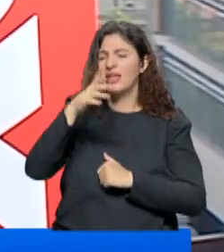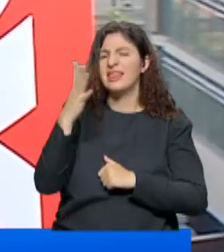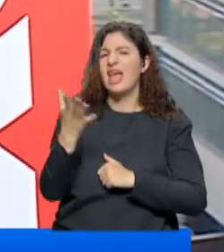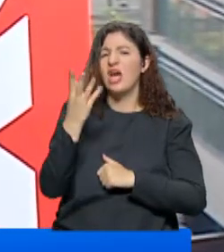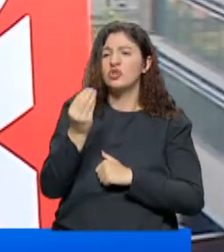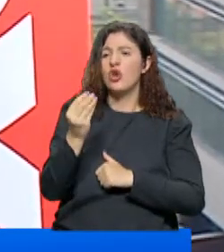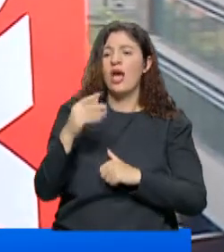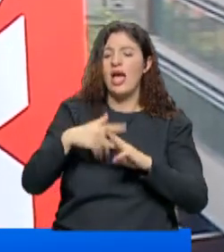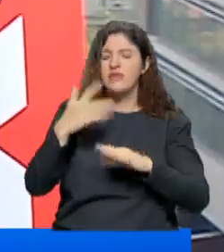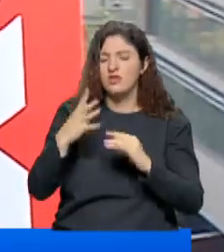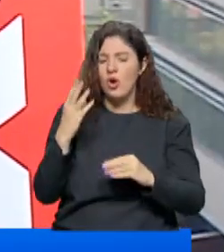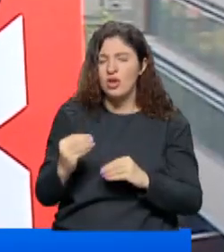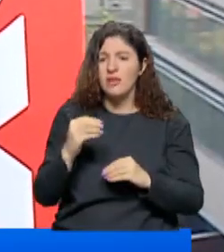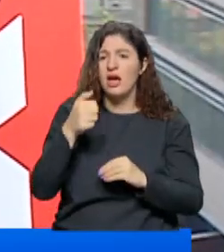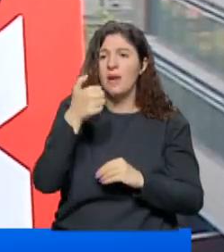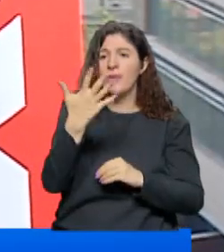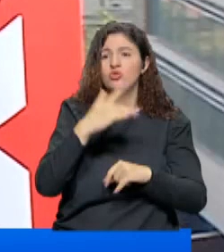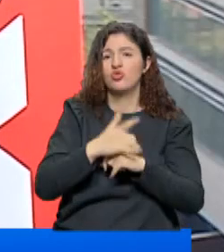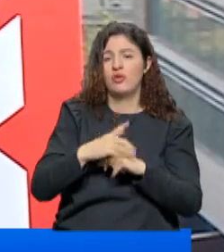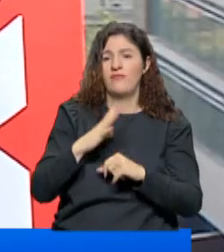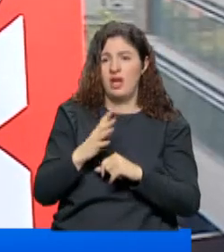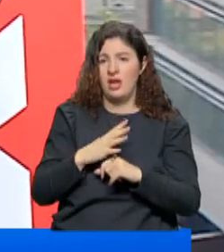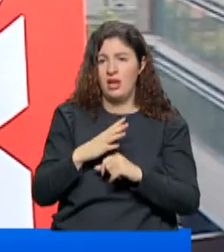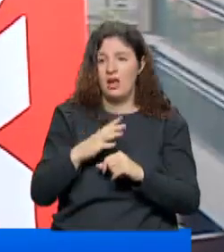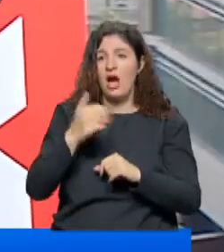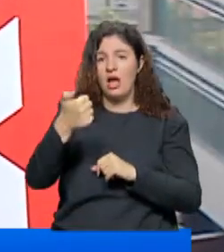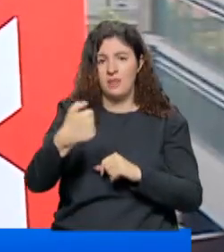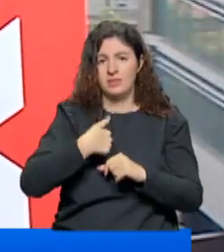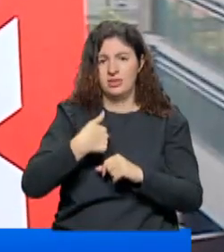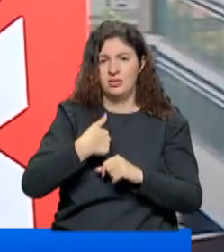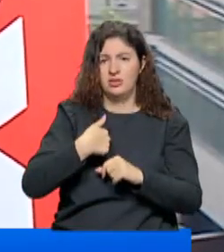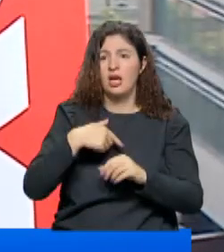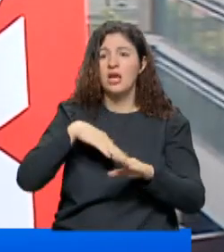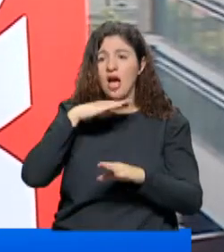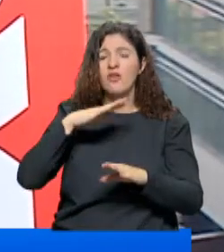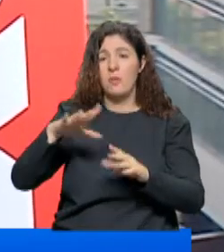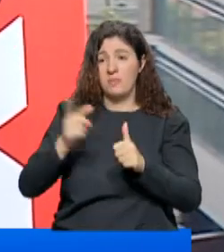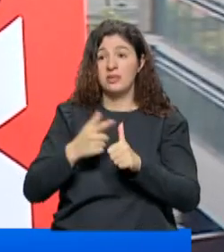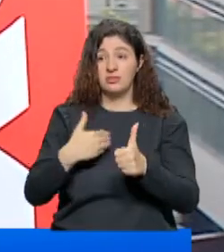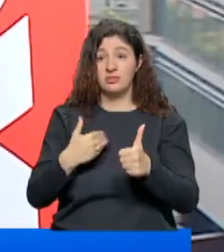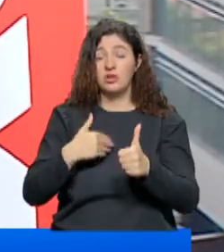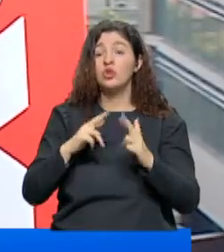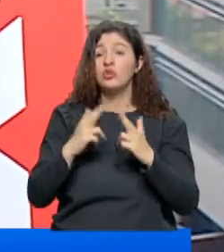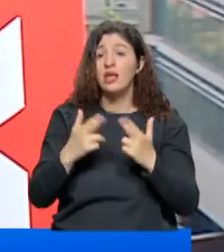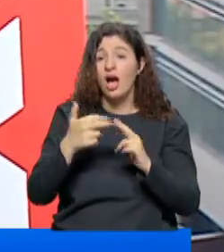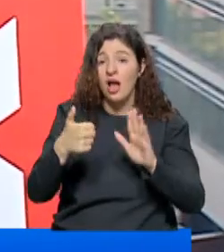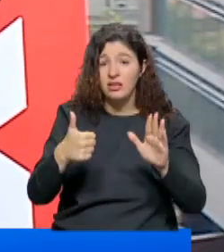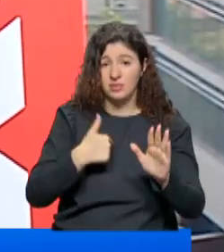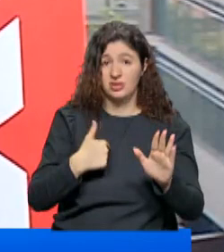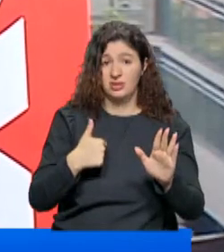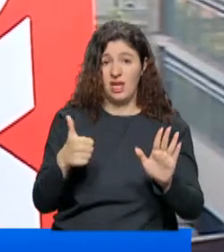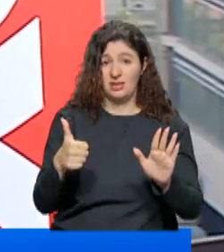daha çok enflasyonu olan 5 ülke var. 6.'yız. Yakında Avrupa'da 1.'yiz. Dünyada da